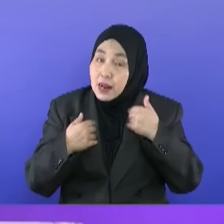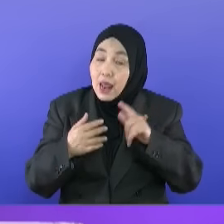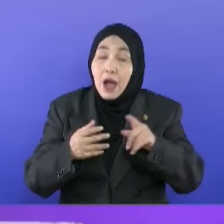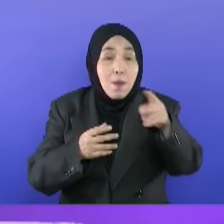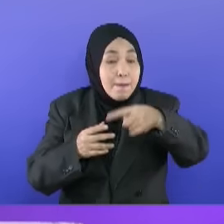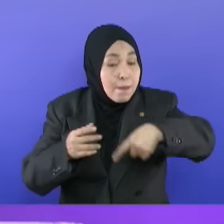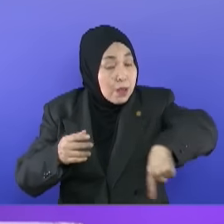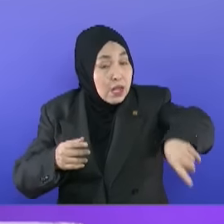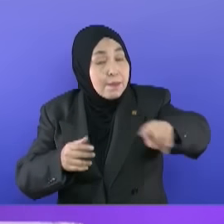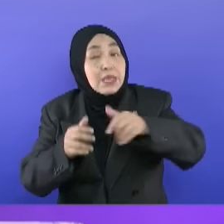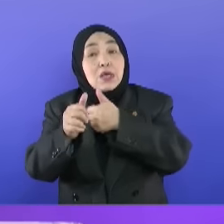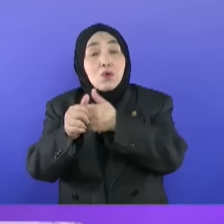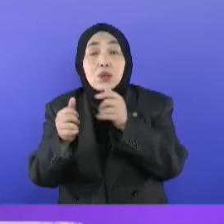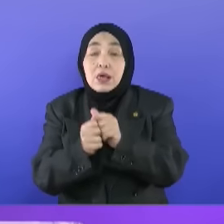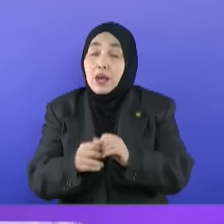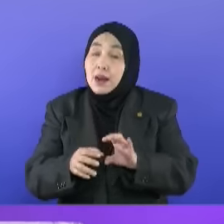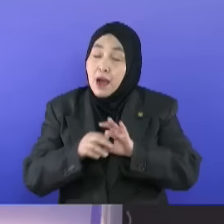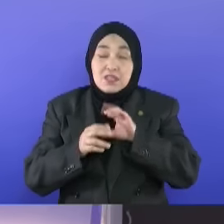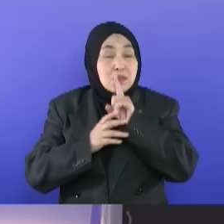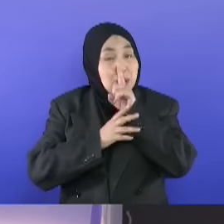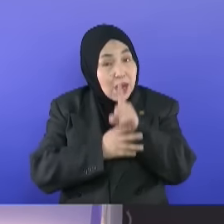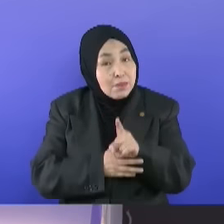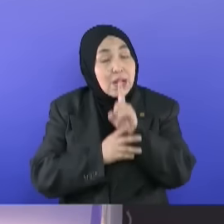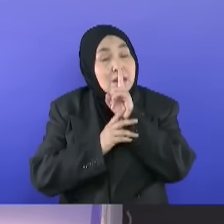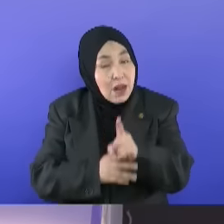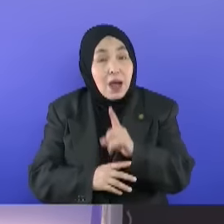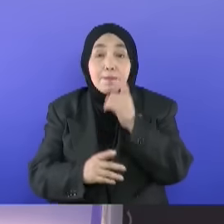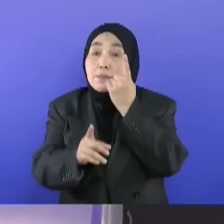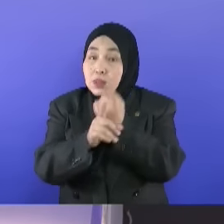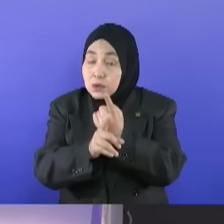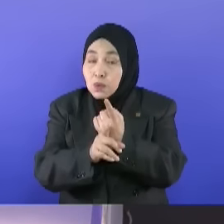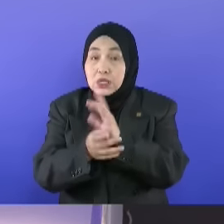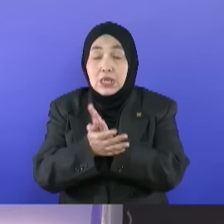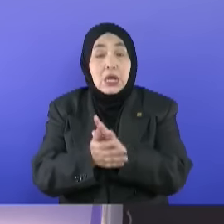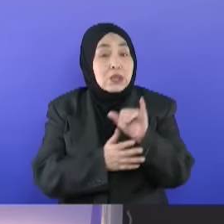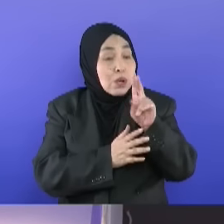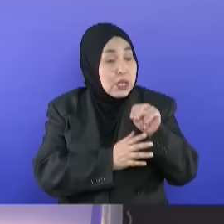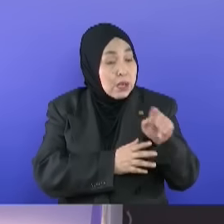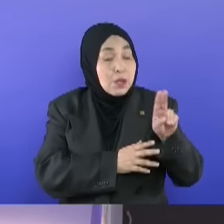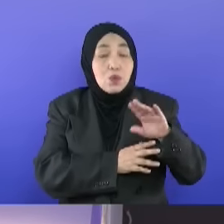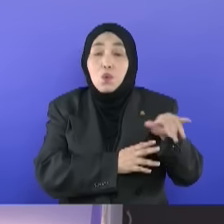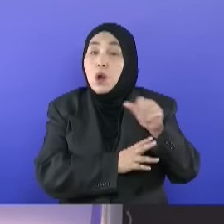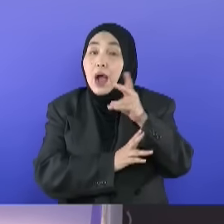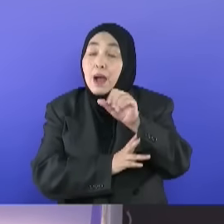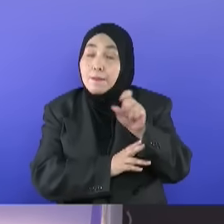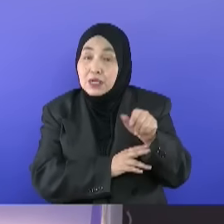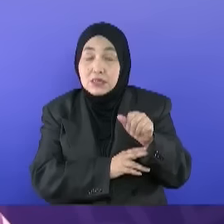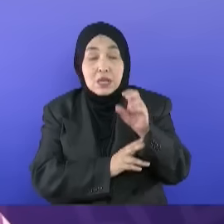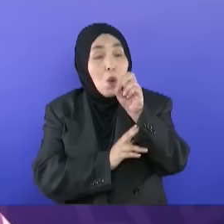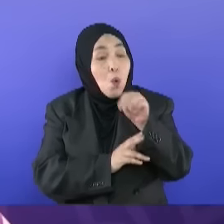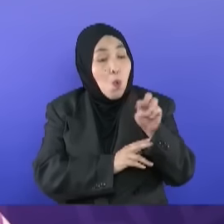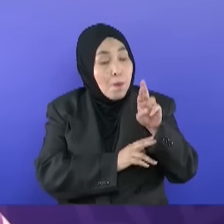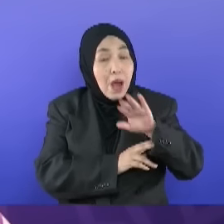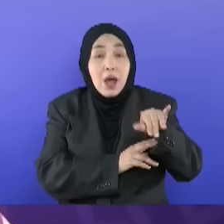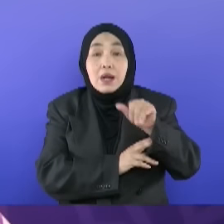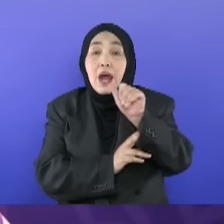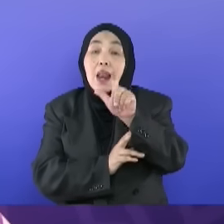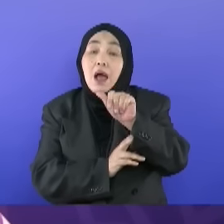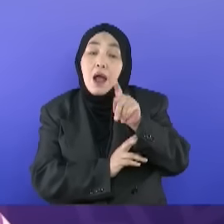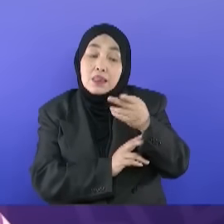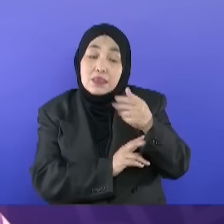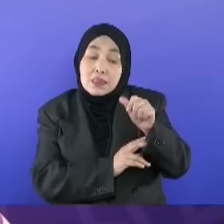mereka mengikutinya dengan hak sebenar-benar mengikutinya. Ya, itu daripada Ibnu Abbas daripada er Umar al-Khattab menyatakan